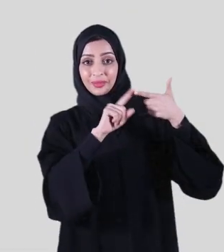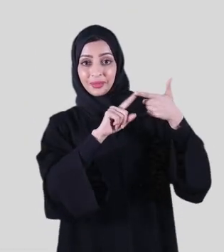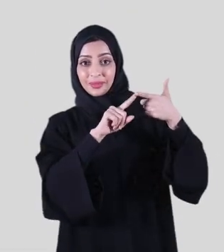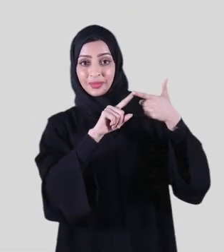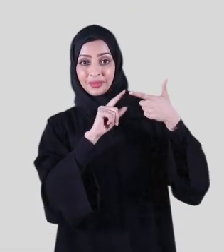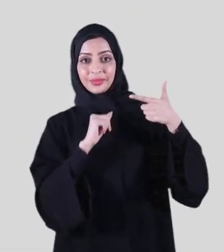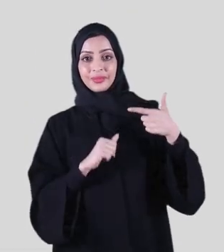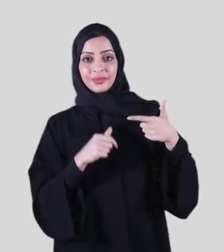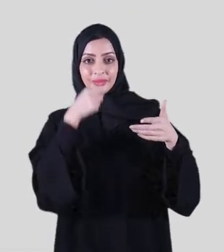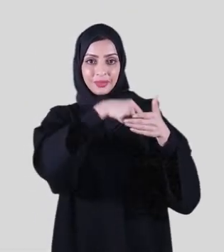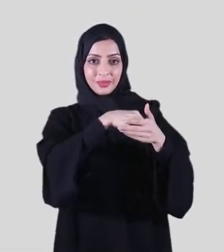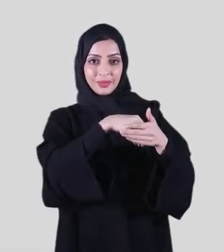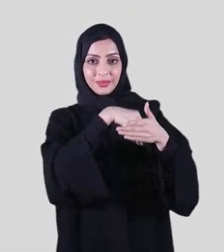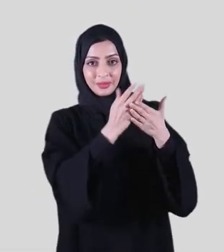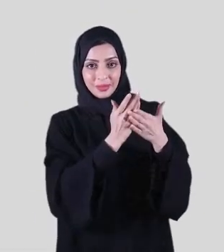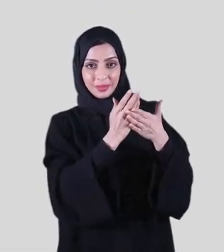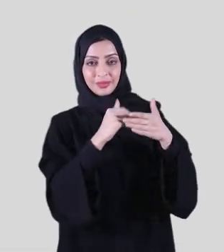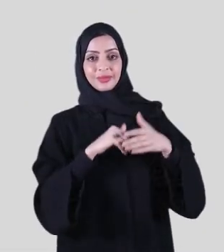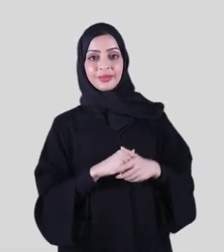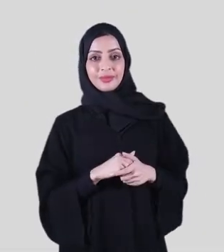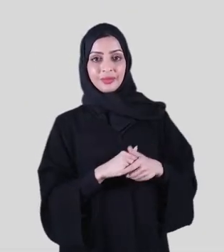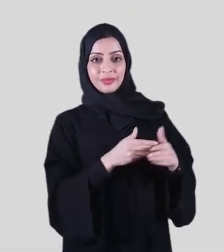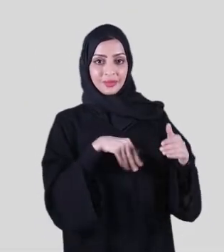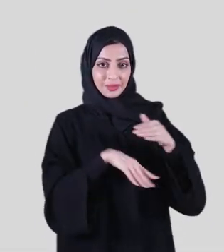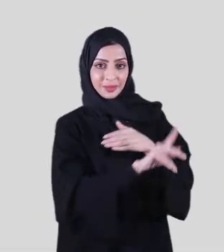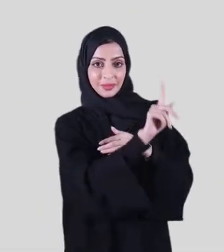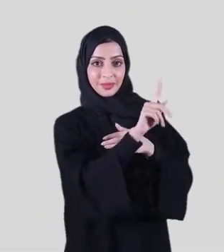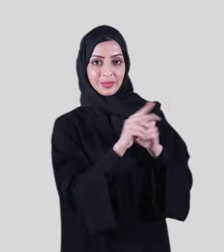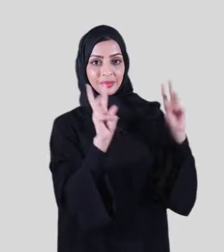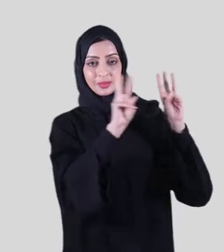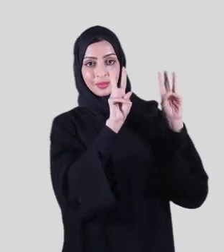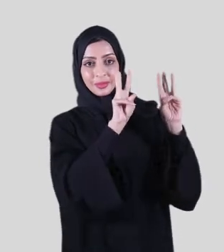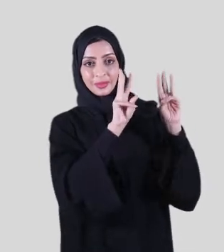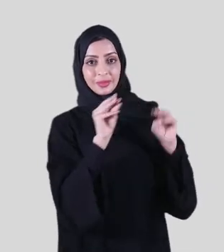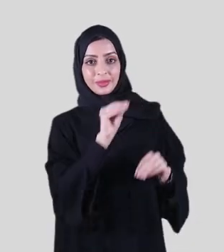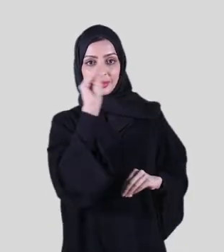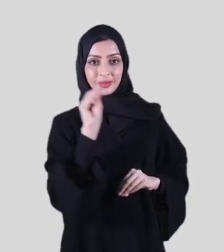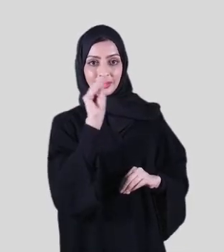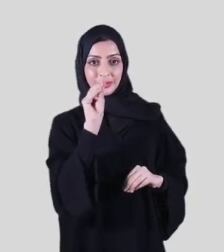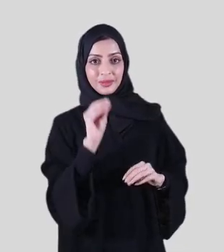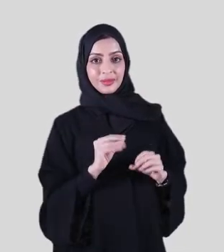الخيار الثاني دفع الفواتير، قم بزيارة موقع الهيئة الإلكتروني